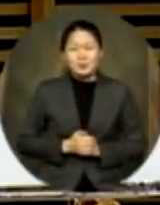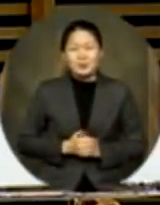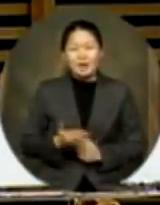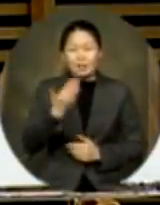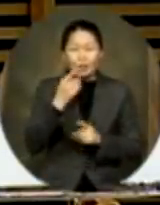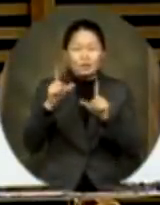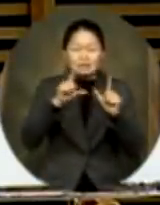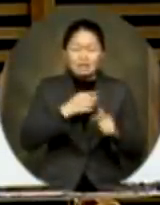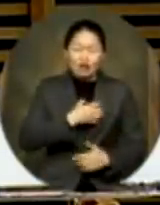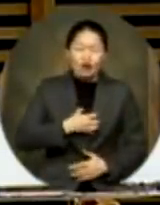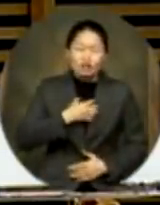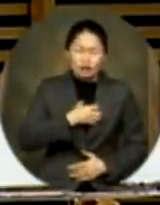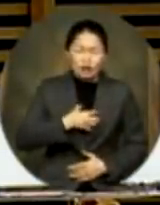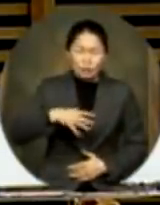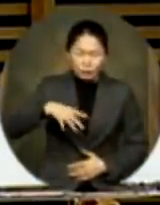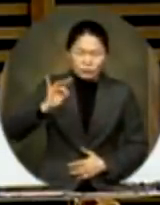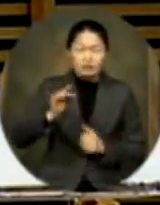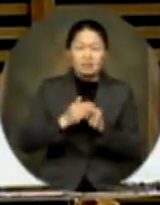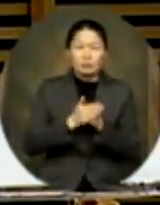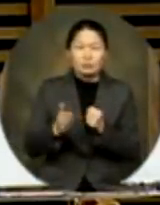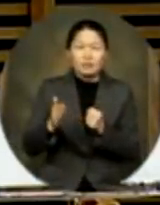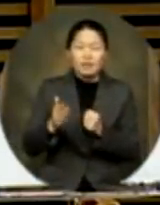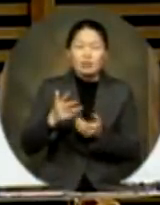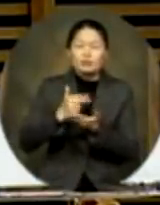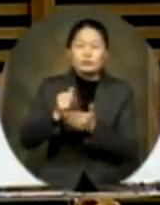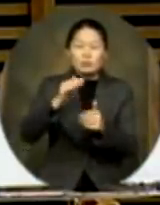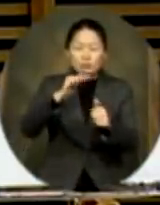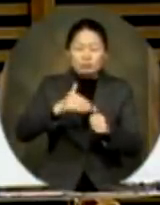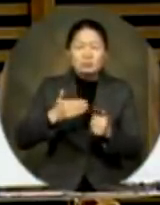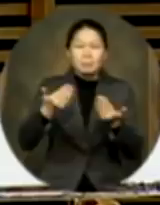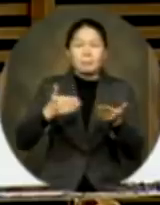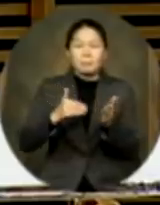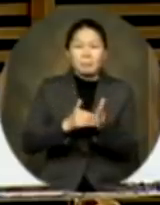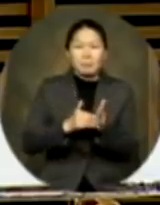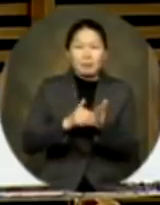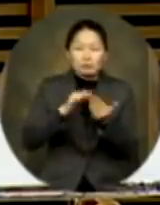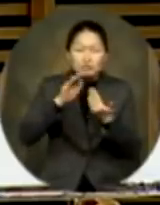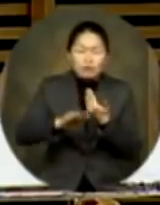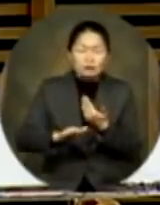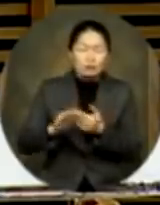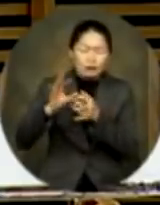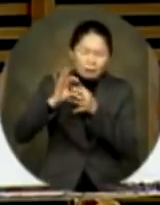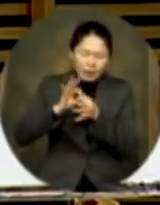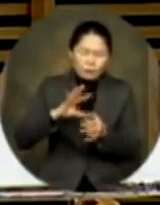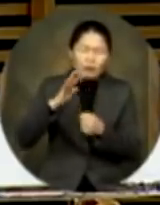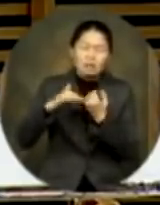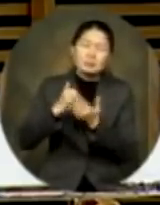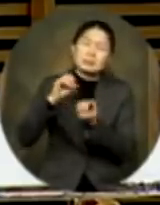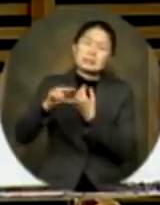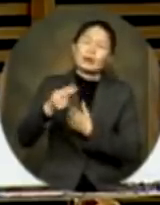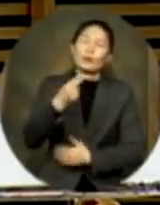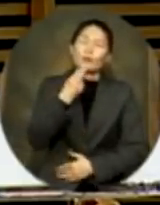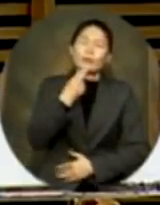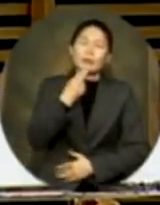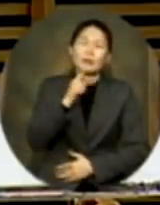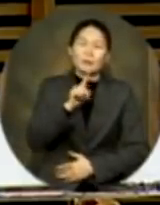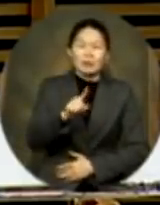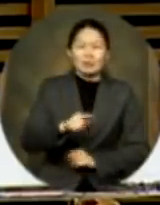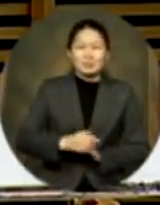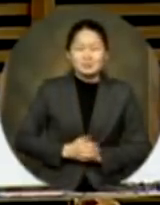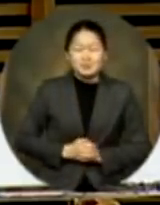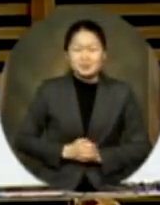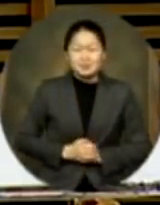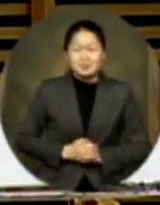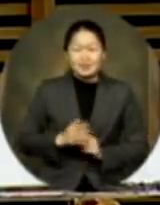먹고사는 걱정이 앞서 니까 주님의 부르심을 바꿔도 자기는 계속 하나님의 응답을 안 해 주신다는 것